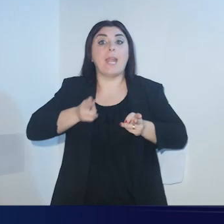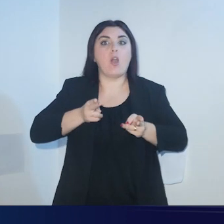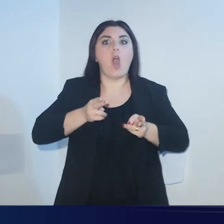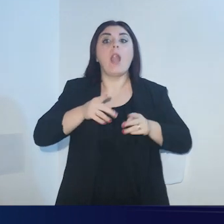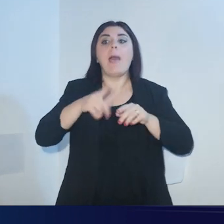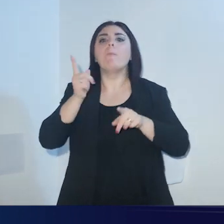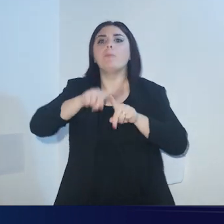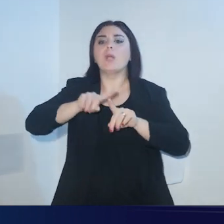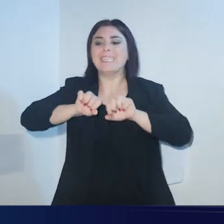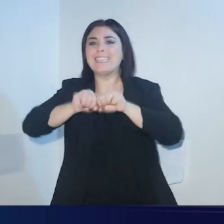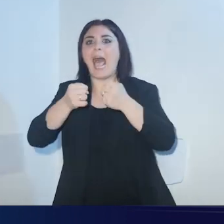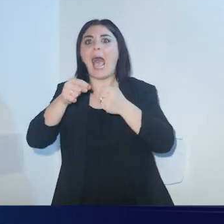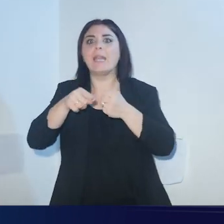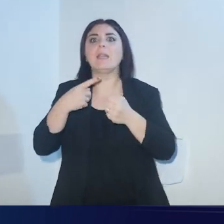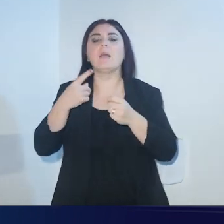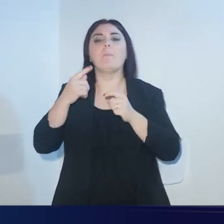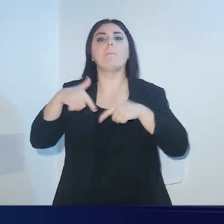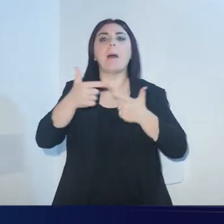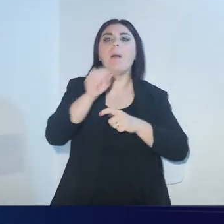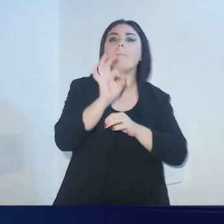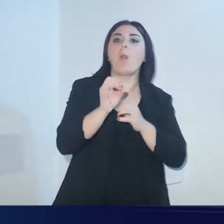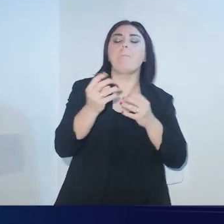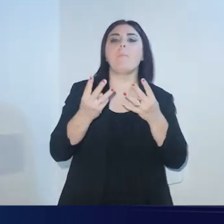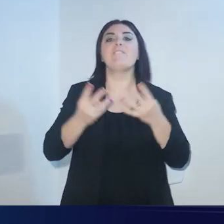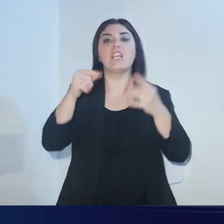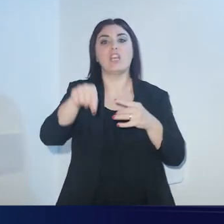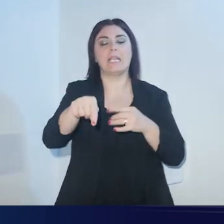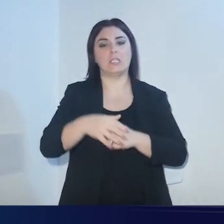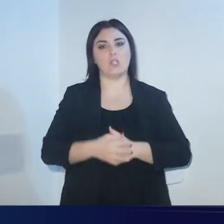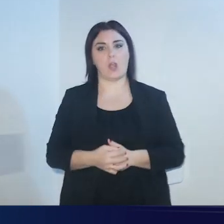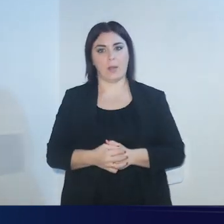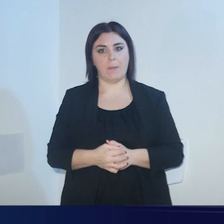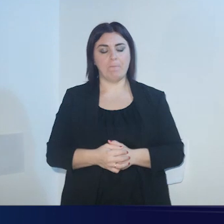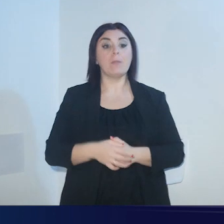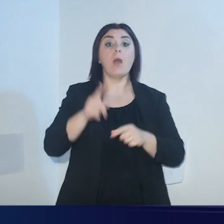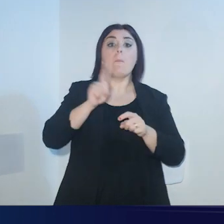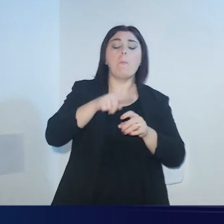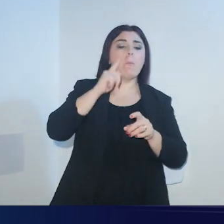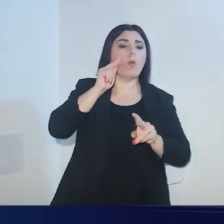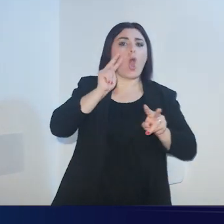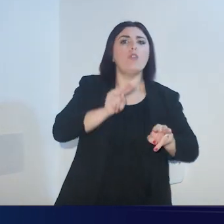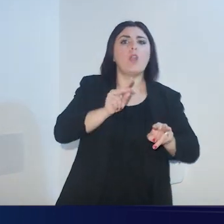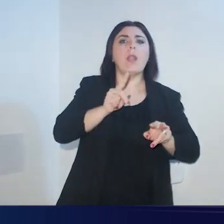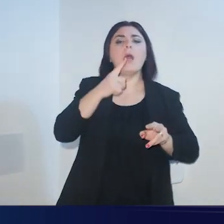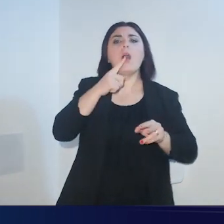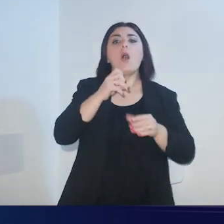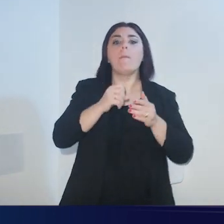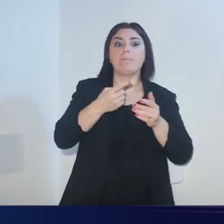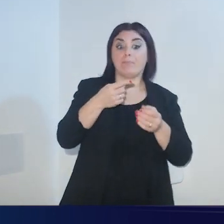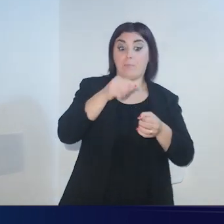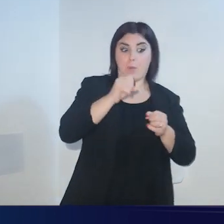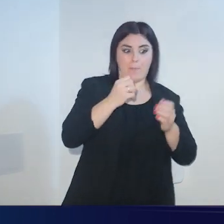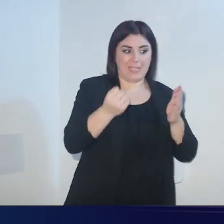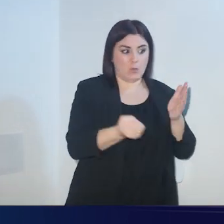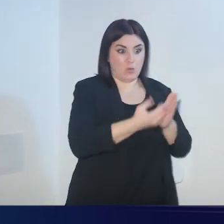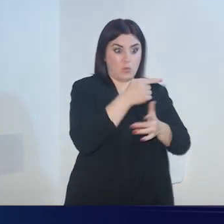danni causati alla vegetazione. Inoltre possiamo monitorare anche i processi di ripristino e